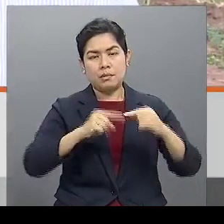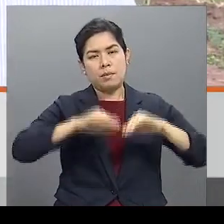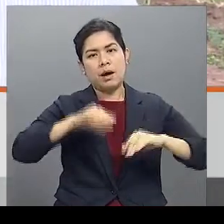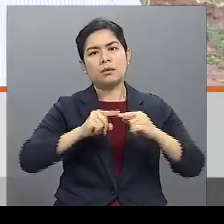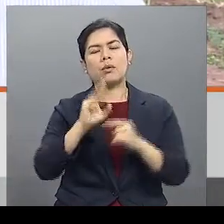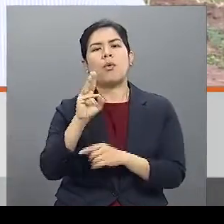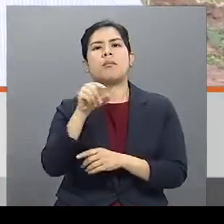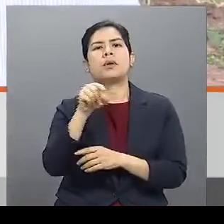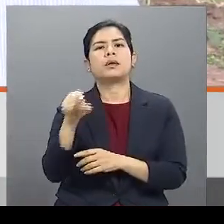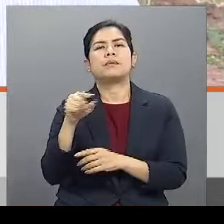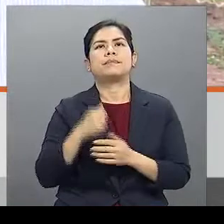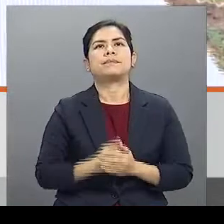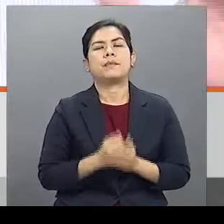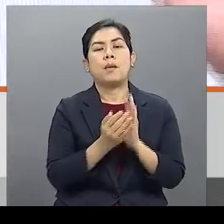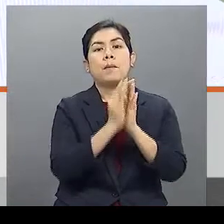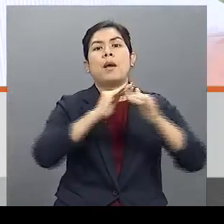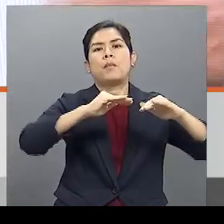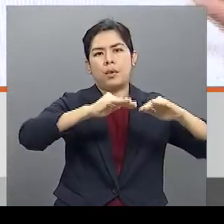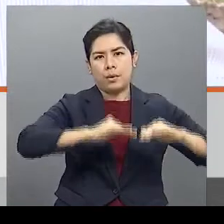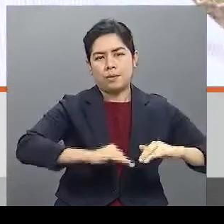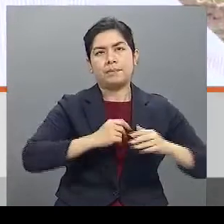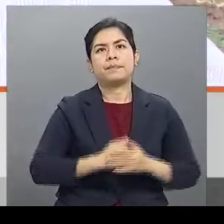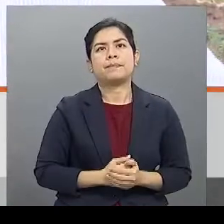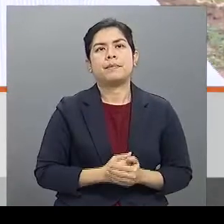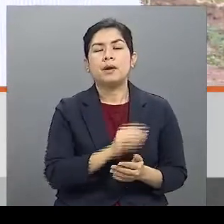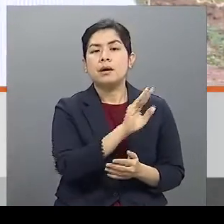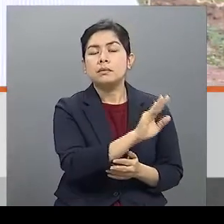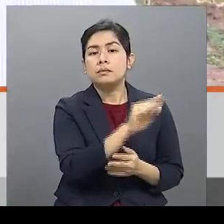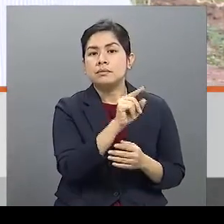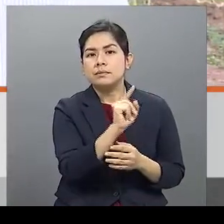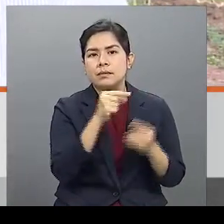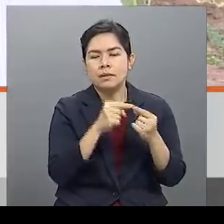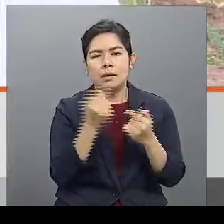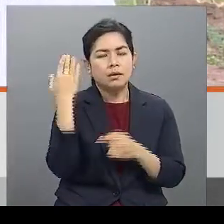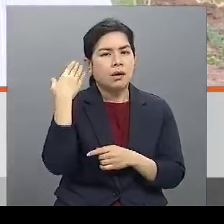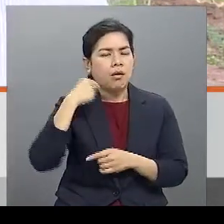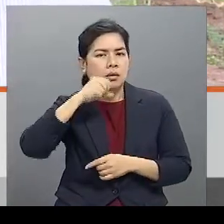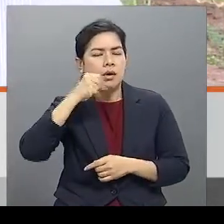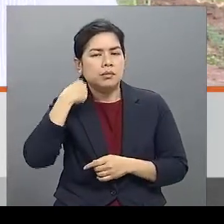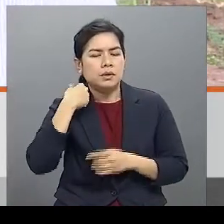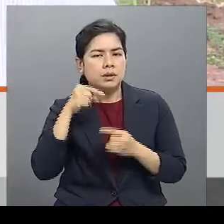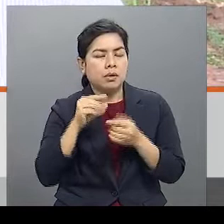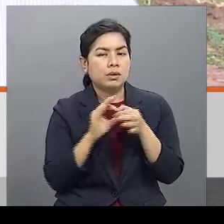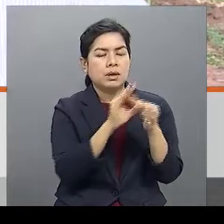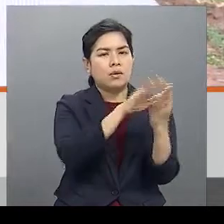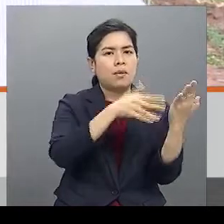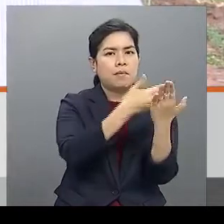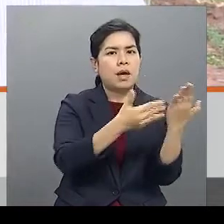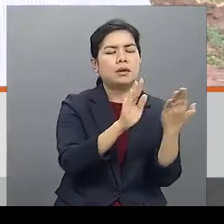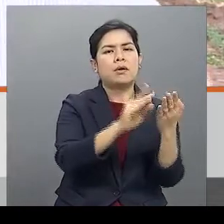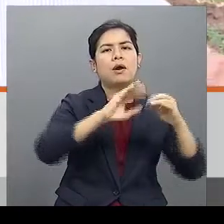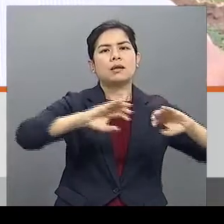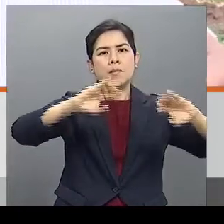6% ลดลงเยอะเพราะว่าในผลตอบแทนที่ผ่านมานโยบายของรัฐบาลในการช่วยเหลือใช่มั้ยช่วยเหลือ